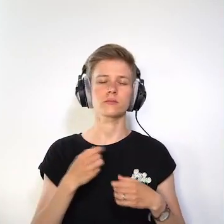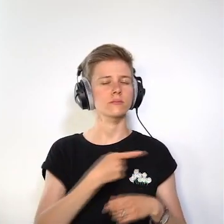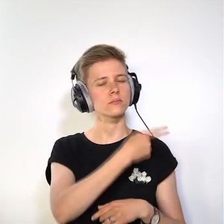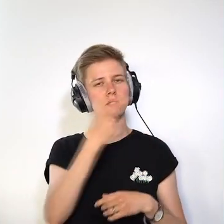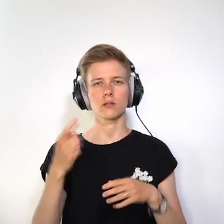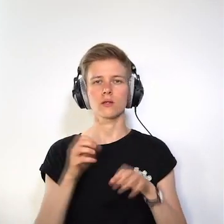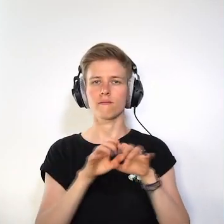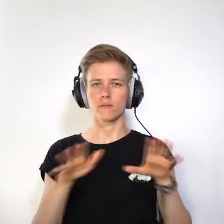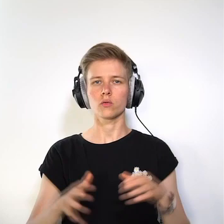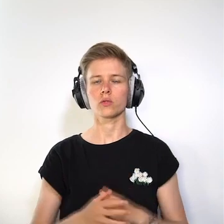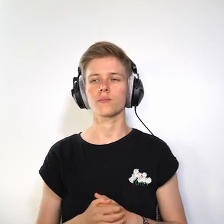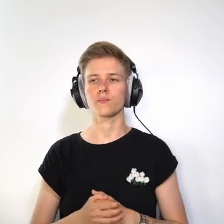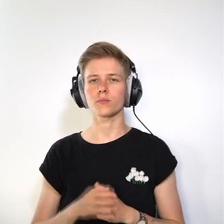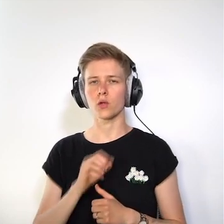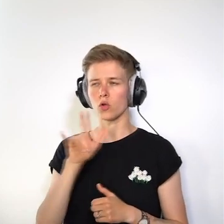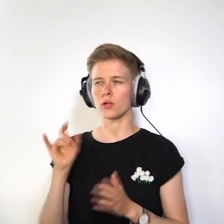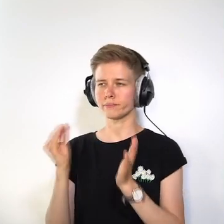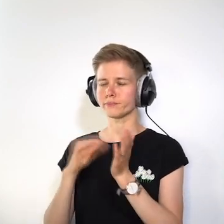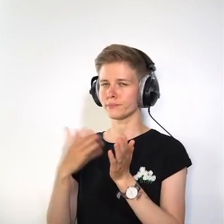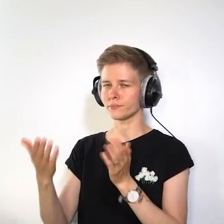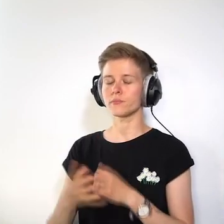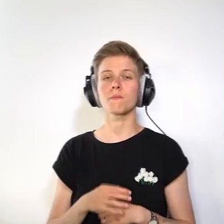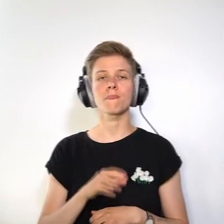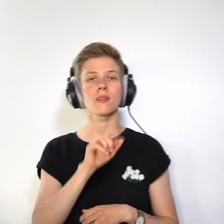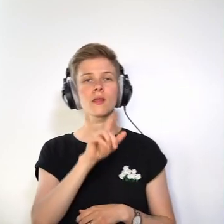sitä. Joo, Olli, vielä tämä